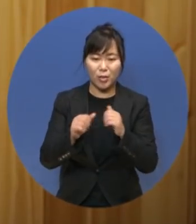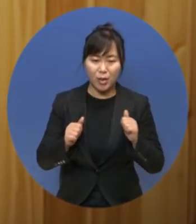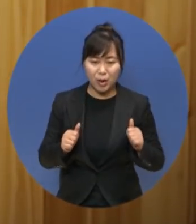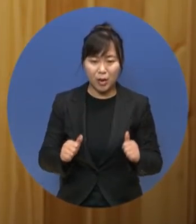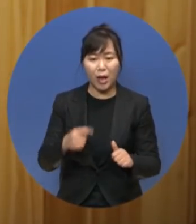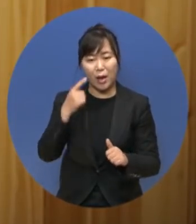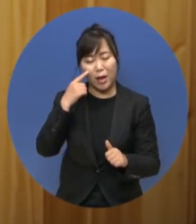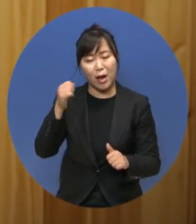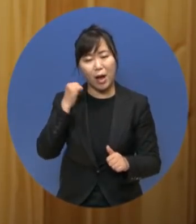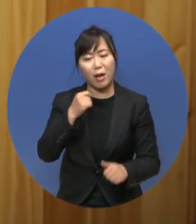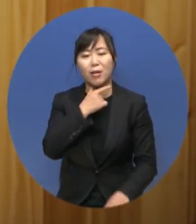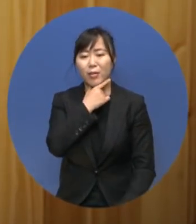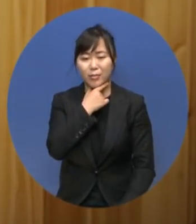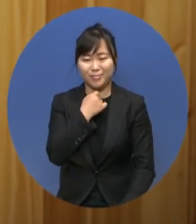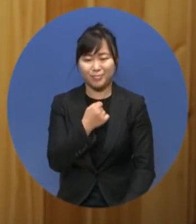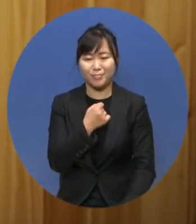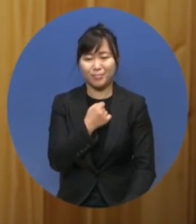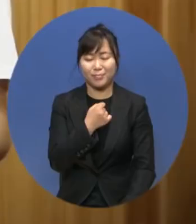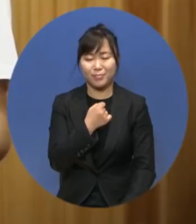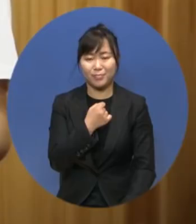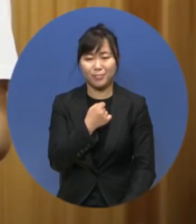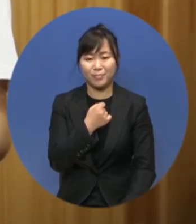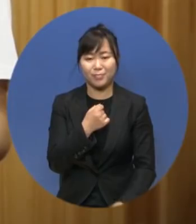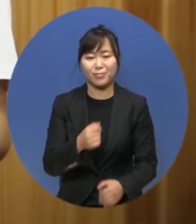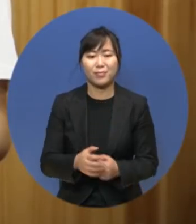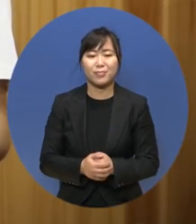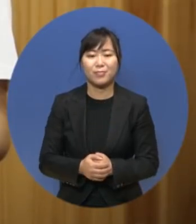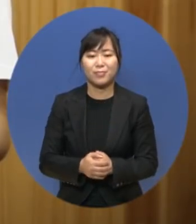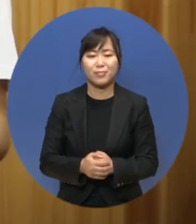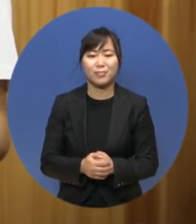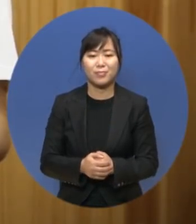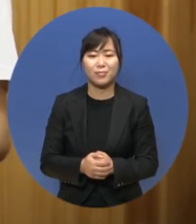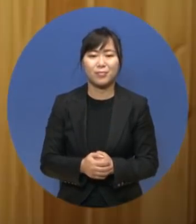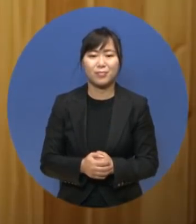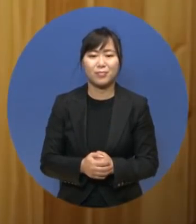열심히 해보자라고 해보고 싶어요.